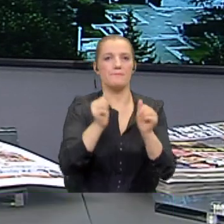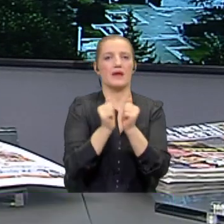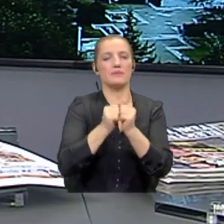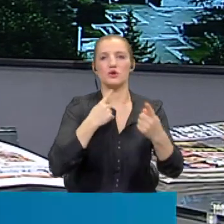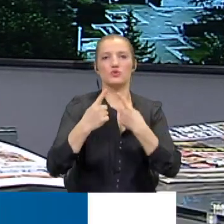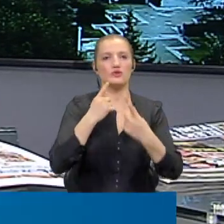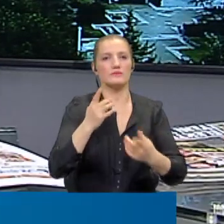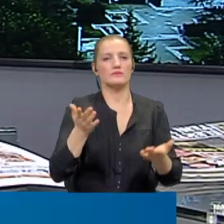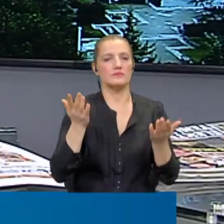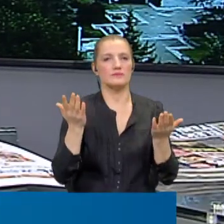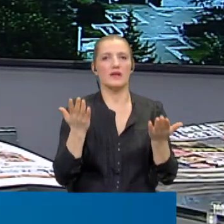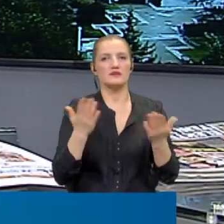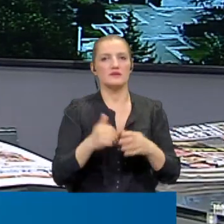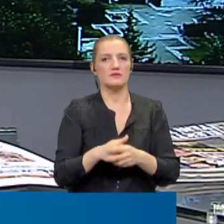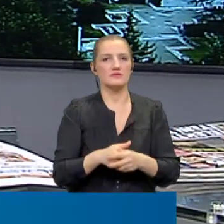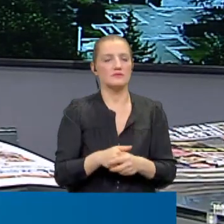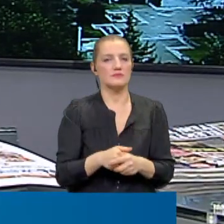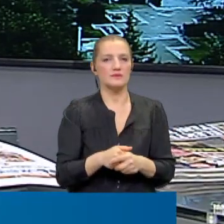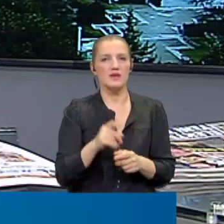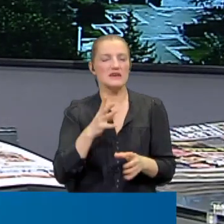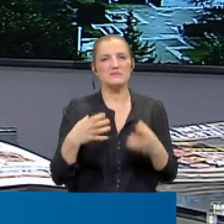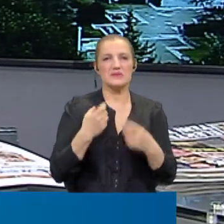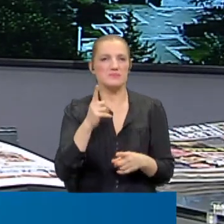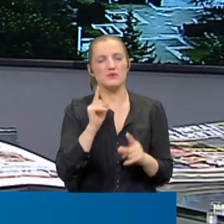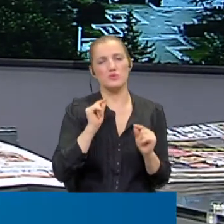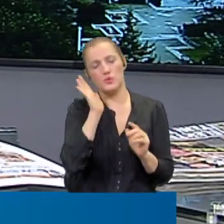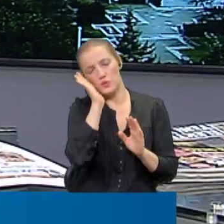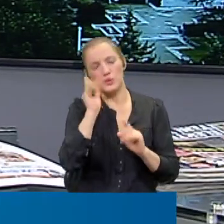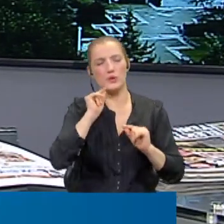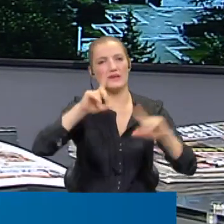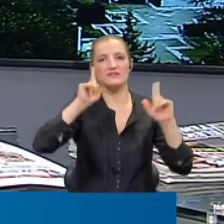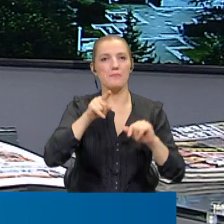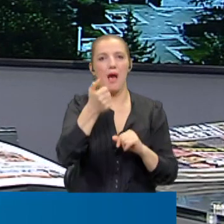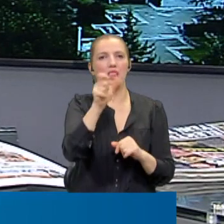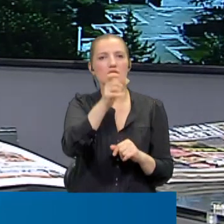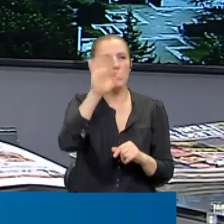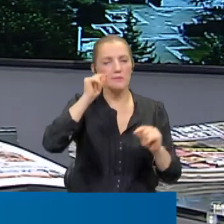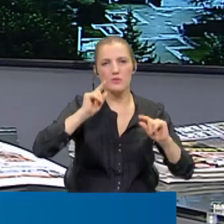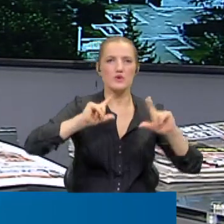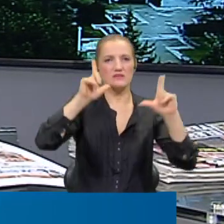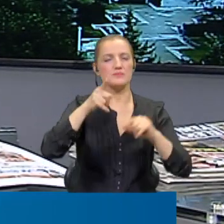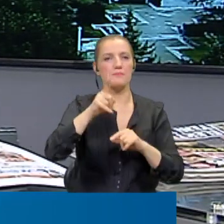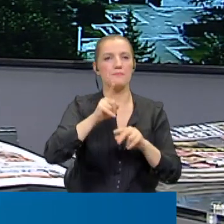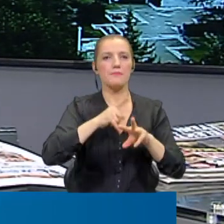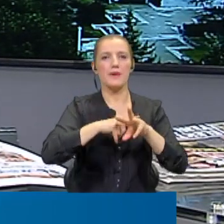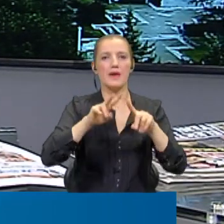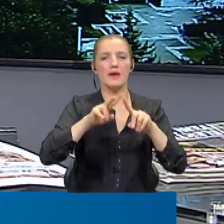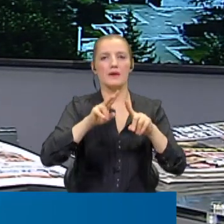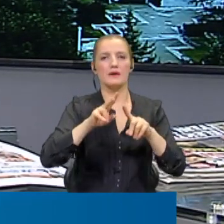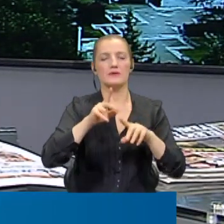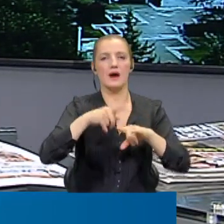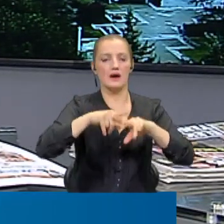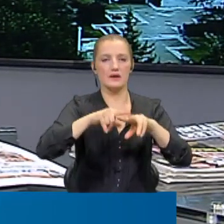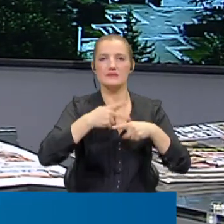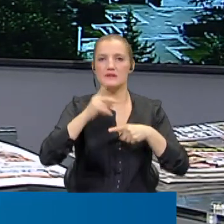konuşalım Lan nasıl Kıpır Kıpır bir uyusam uyansam 6 ay sonra uyansam öyle demişti enerji bakanı ve